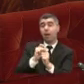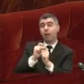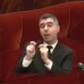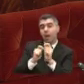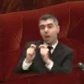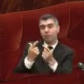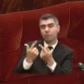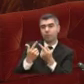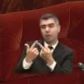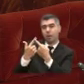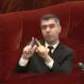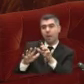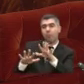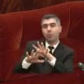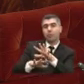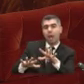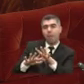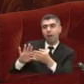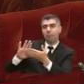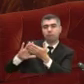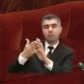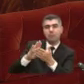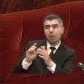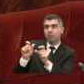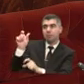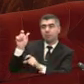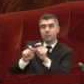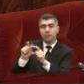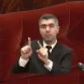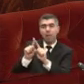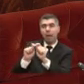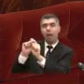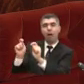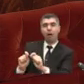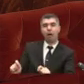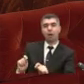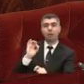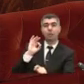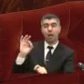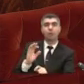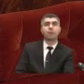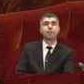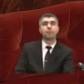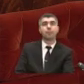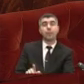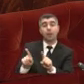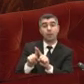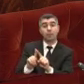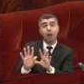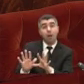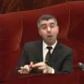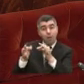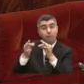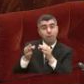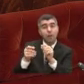بين مكونات المجتمع المختلفة المشارب وذوي القناعات والآراء المتباينة، إلا إذا كان هناك تمة